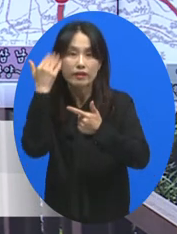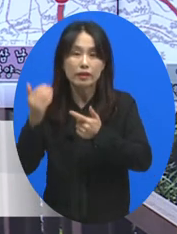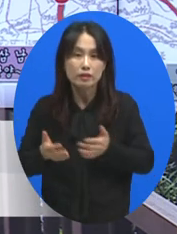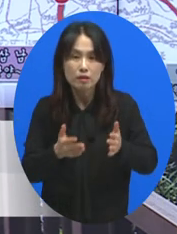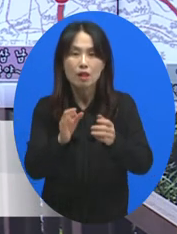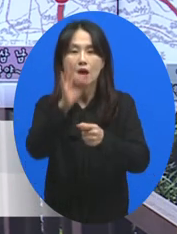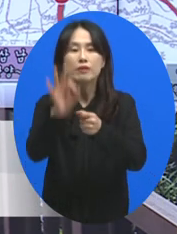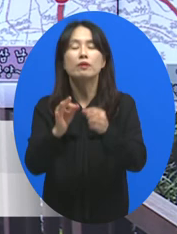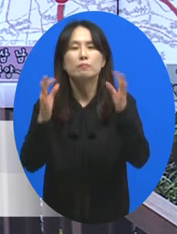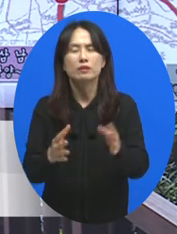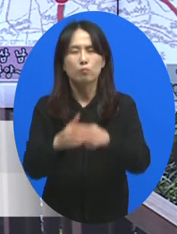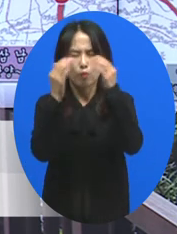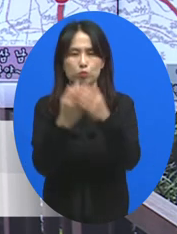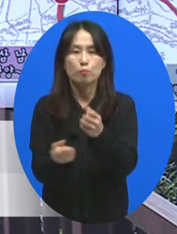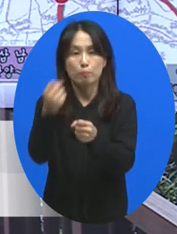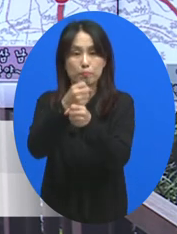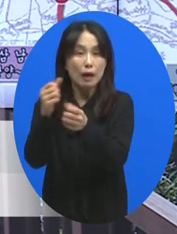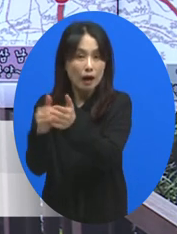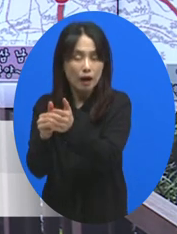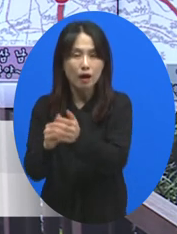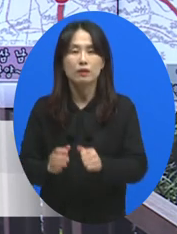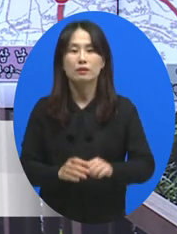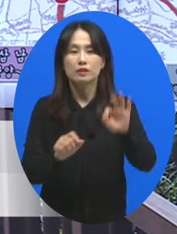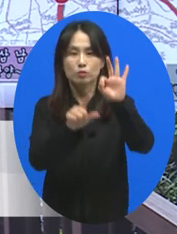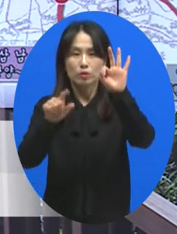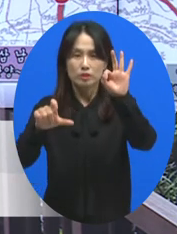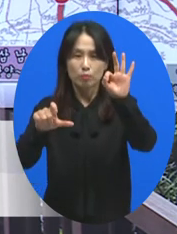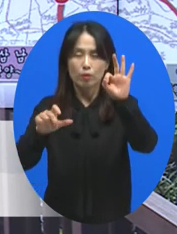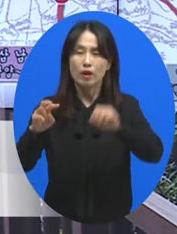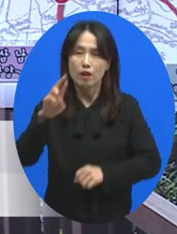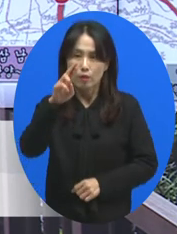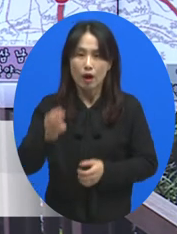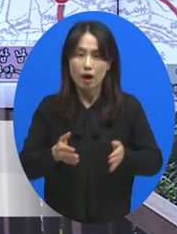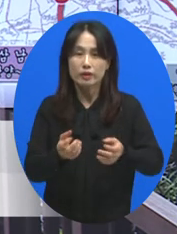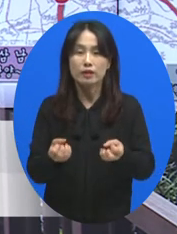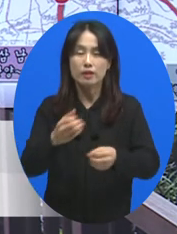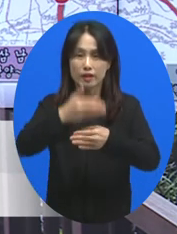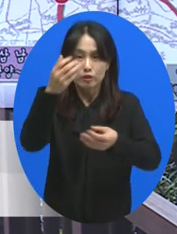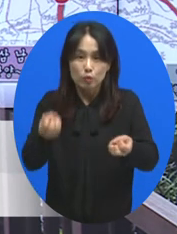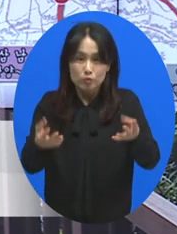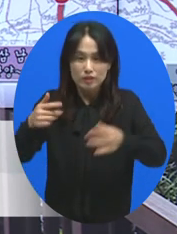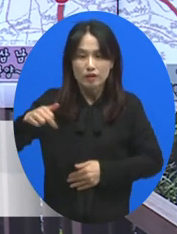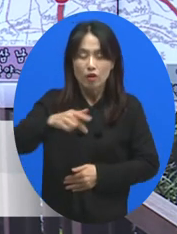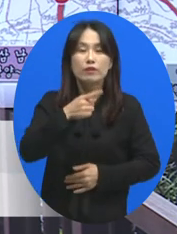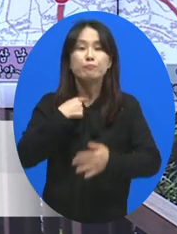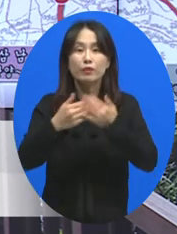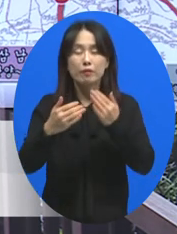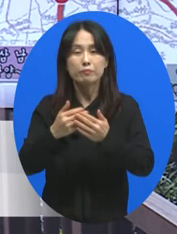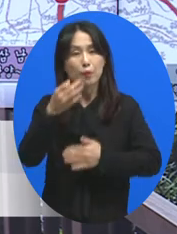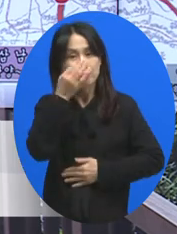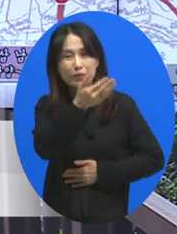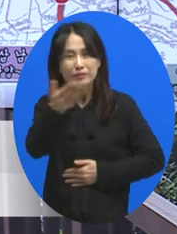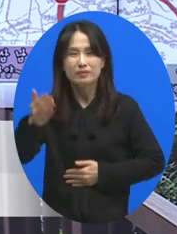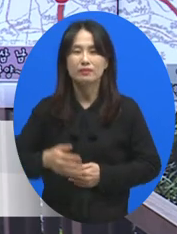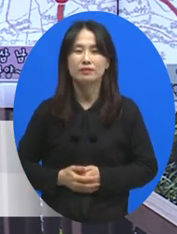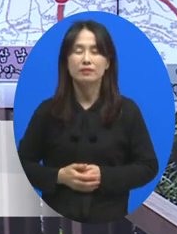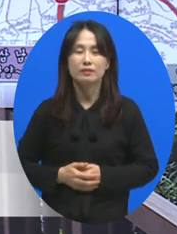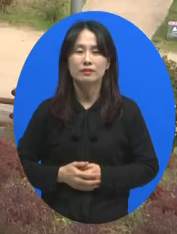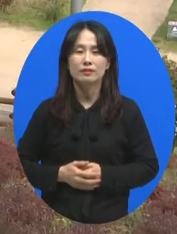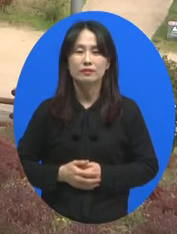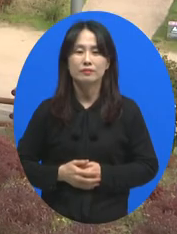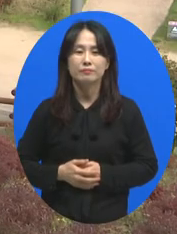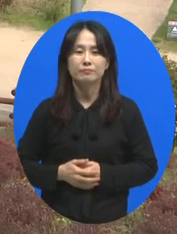옛길이 10년 만에 모두 복원된 건데요. 지난 15일 열린 강화길 개통식과 걷기 체험 행사 현장에 다녀왔습니다.